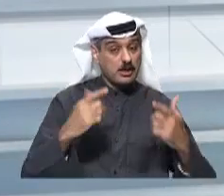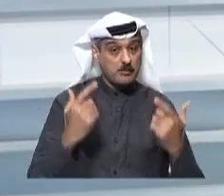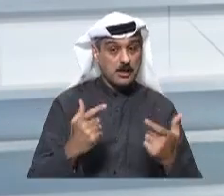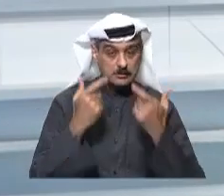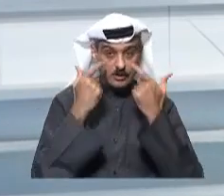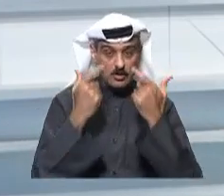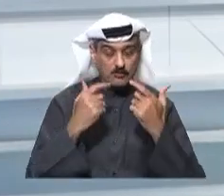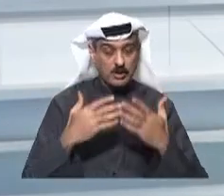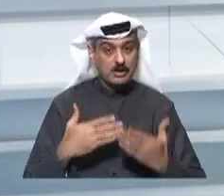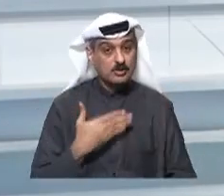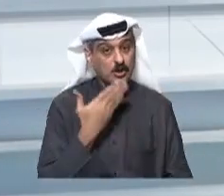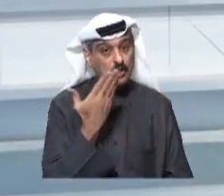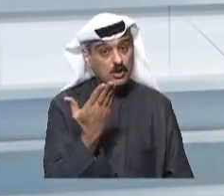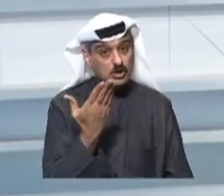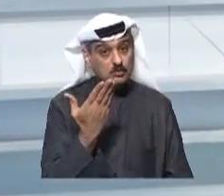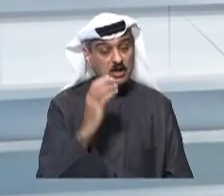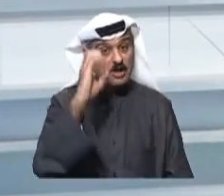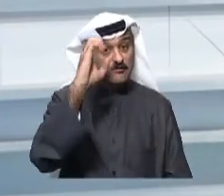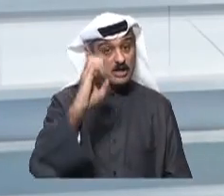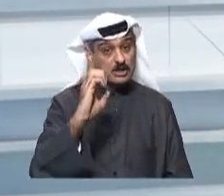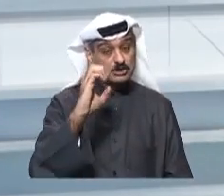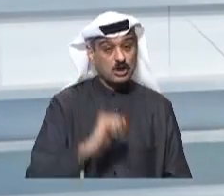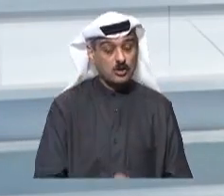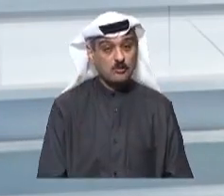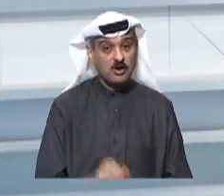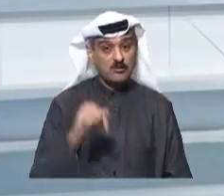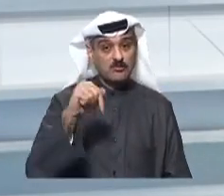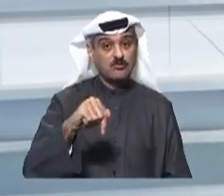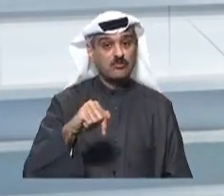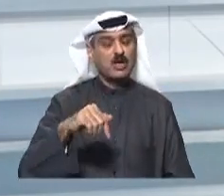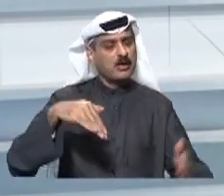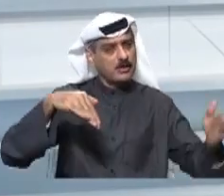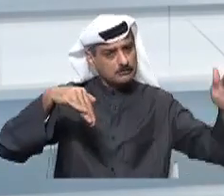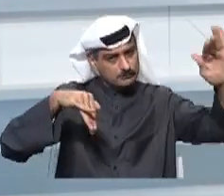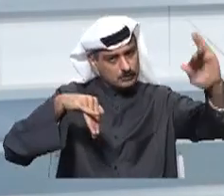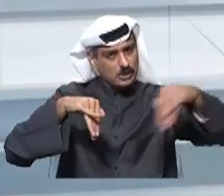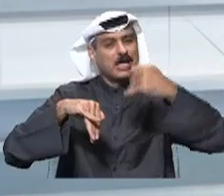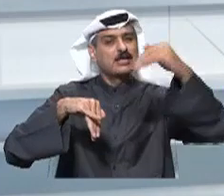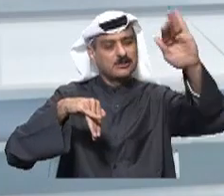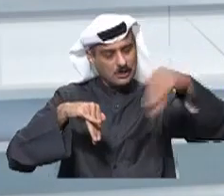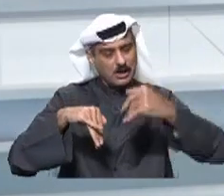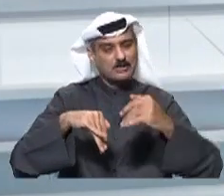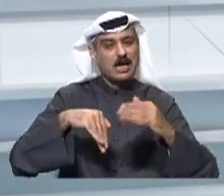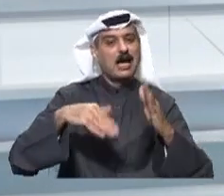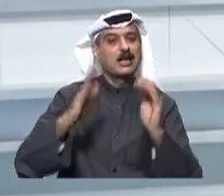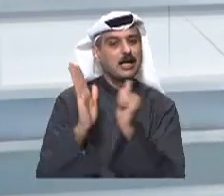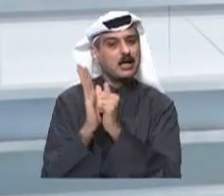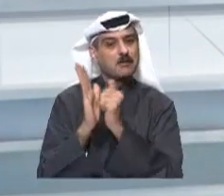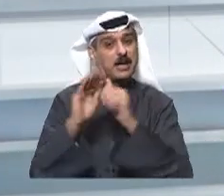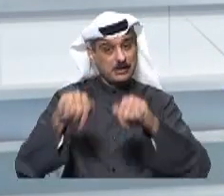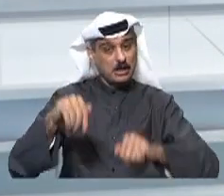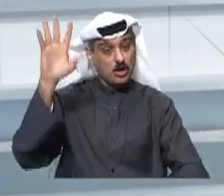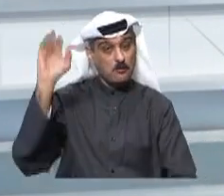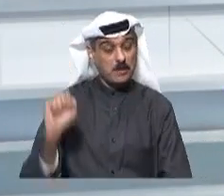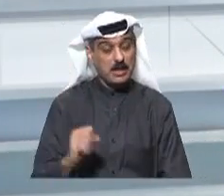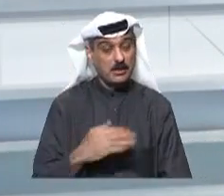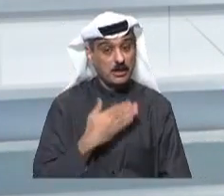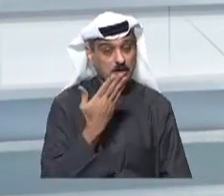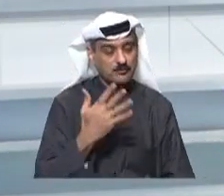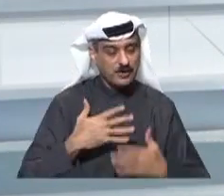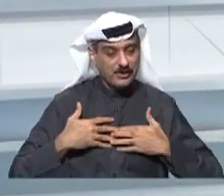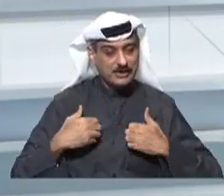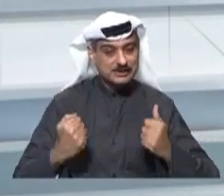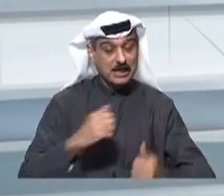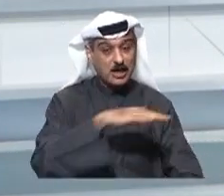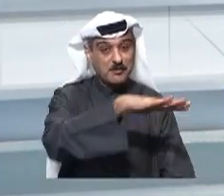نتمنى منكم إذا كنتوا في المناطق الجنوبية أن تحاولون ترجعون بيوتكم خلال هذه الليلة. تمنياتنا لكم بالسلامة